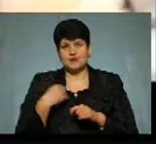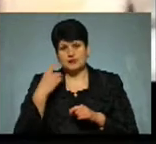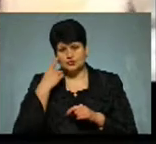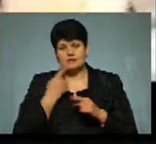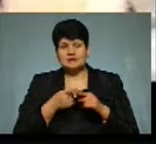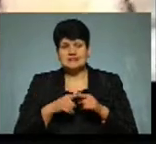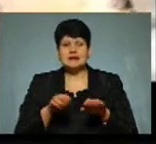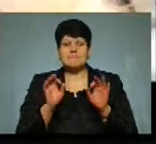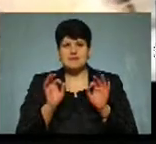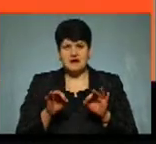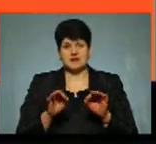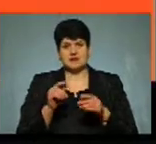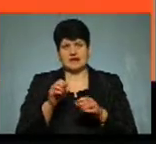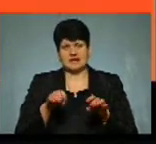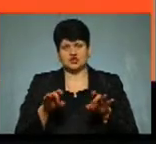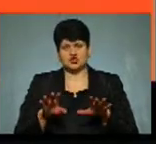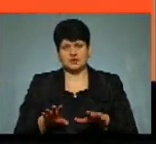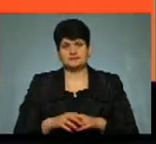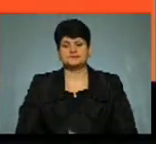правильне вірене рішення.